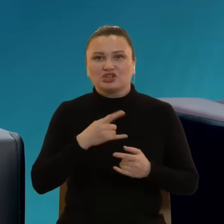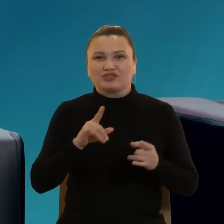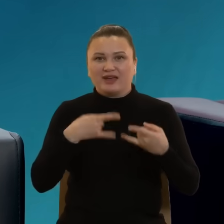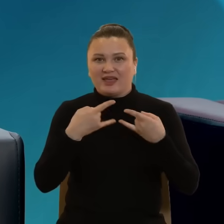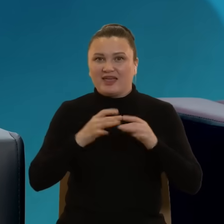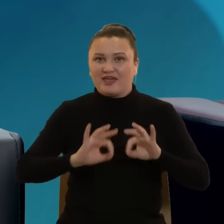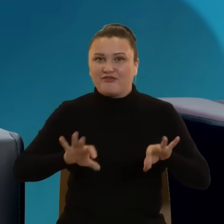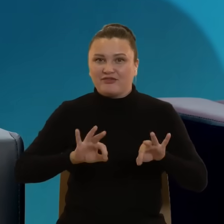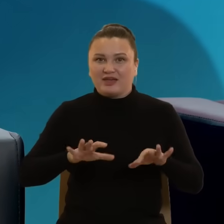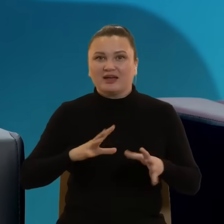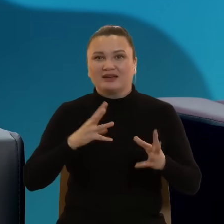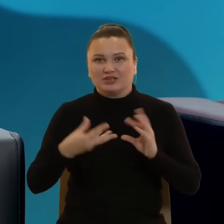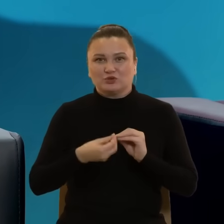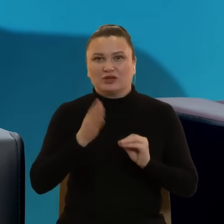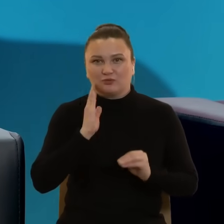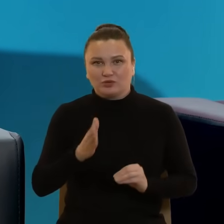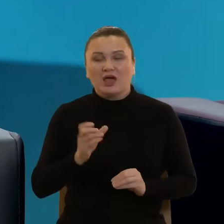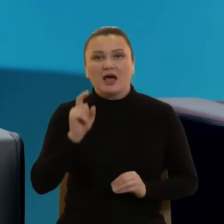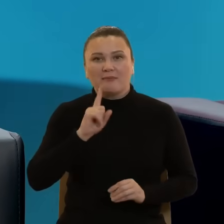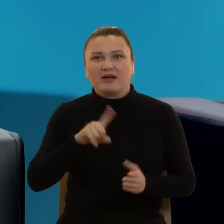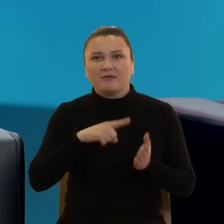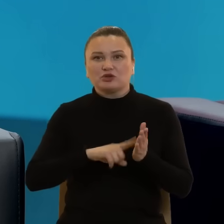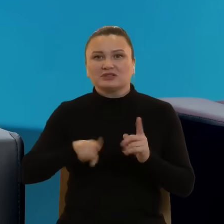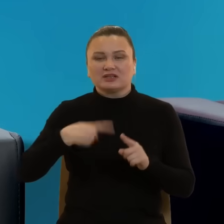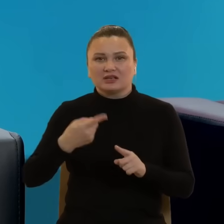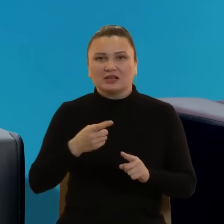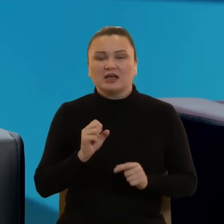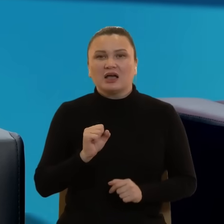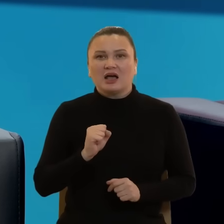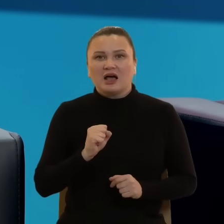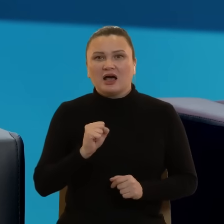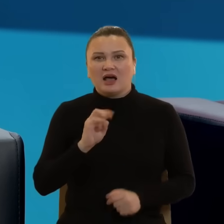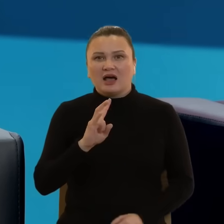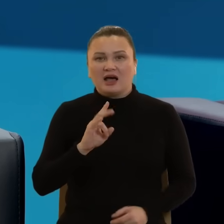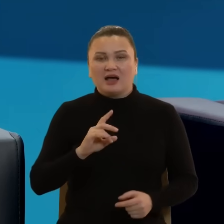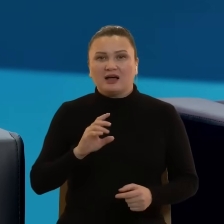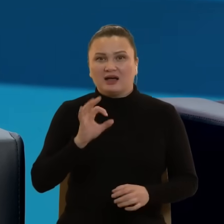мы их подведем, а пока вопрос следующий. Антибиотикорезистентность.